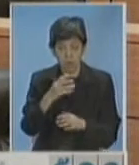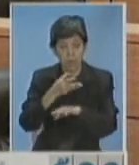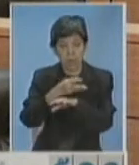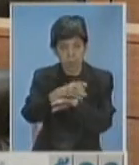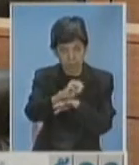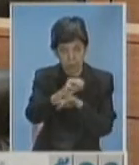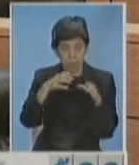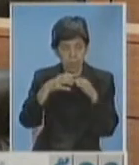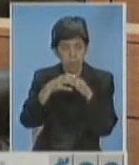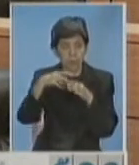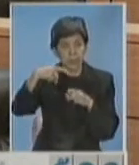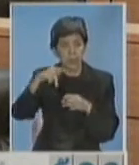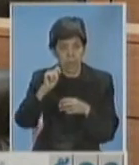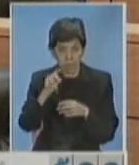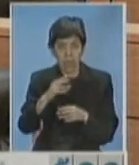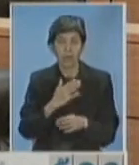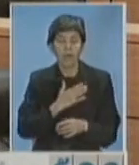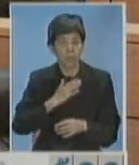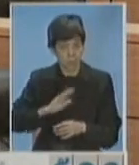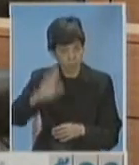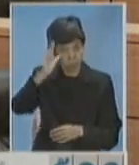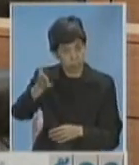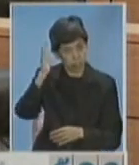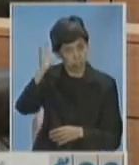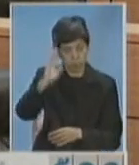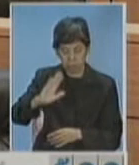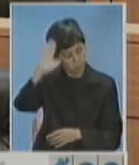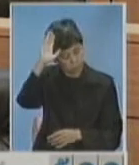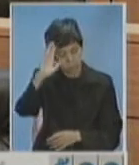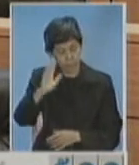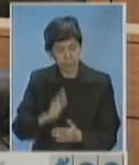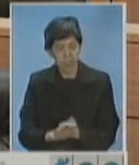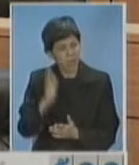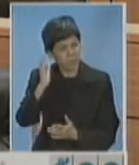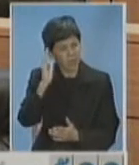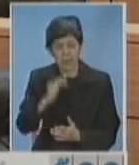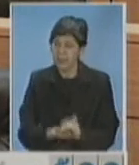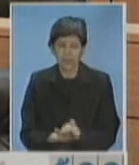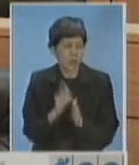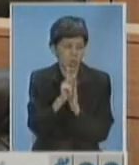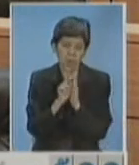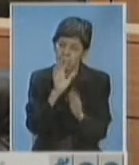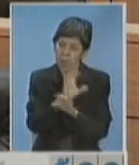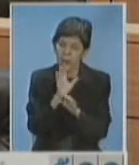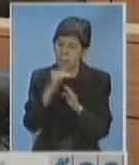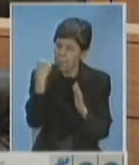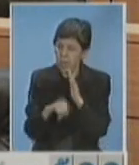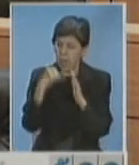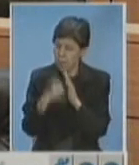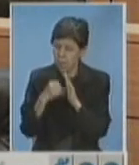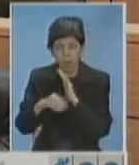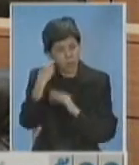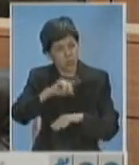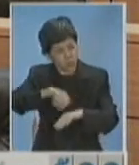ารคามพรรคเพื่อไทยค่ะดิฉันขอประท้วงท่านผู้ที่อภิปรายนะคะอภิปรายขัดข้อบังคับตลอดเวลา